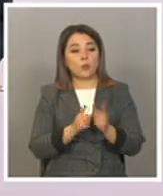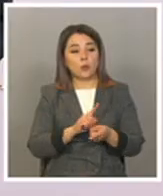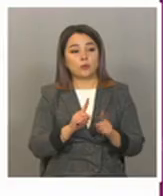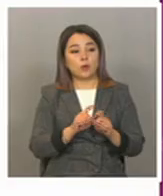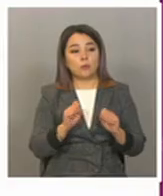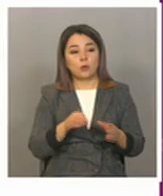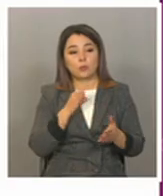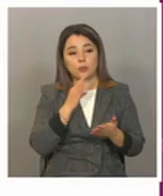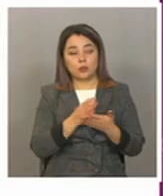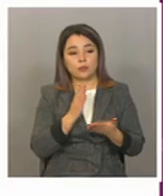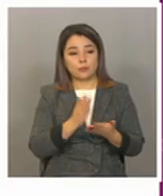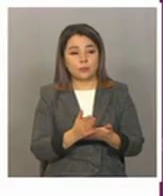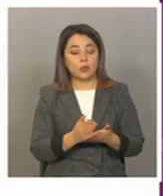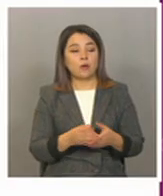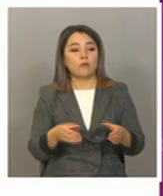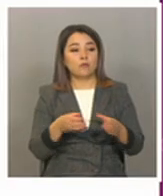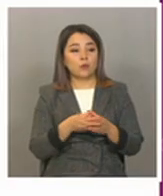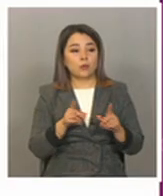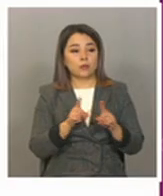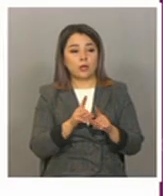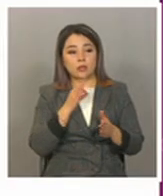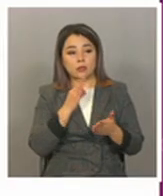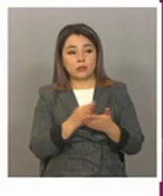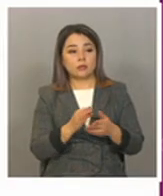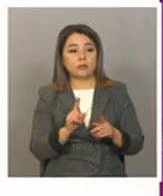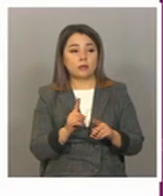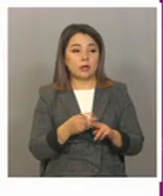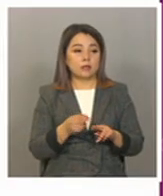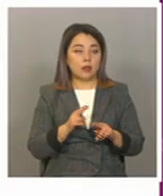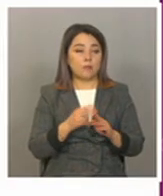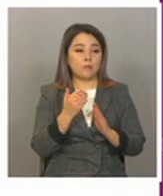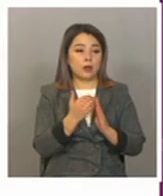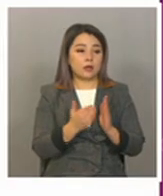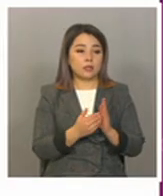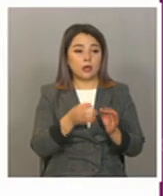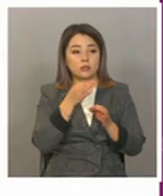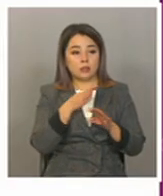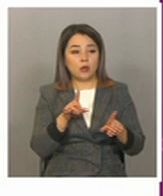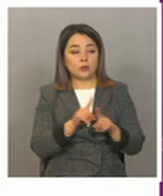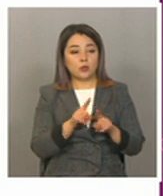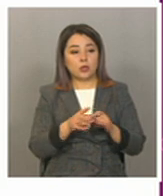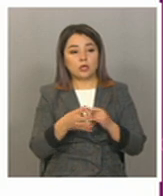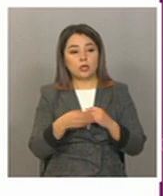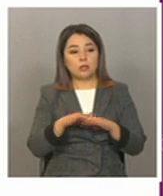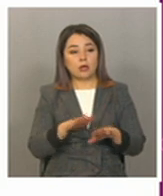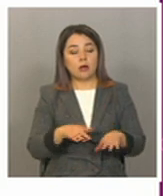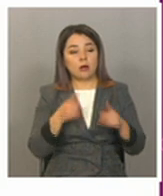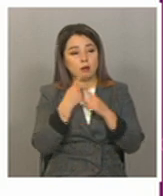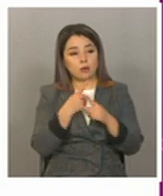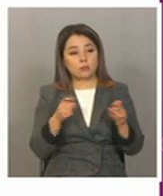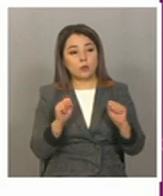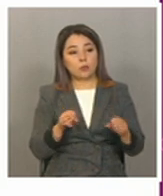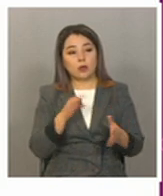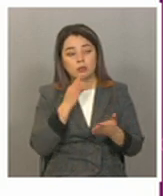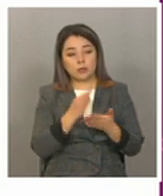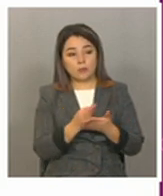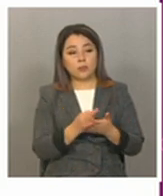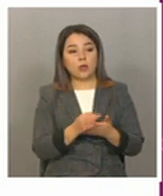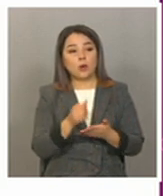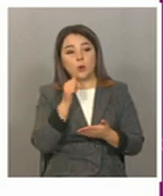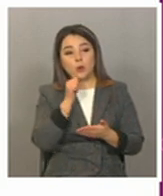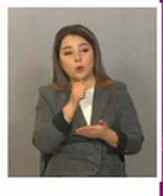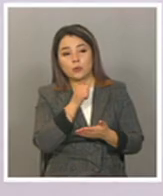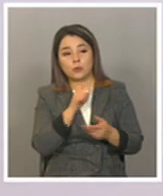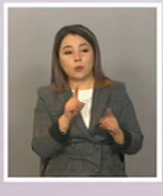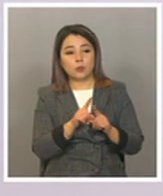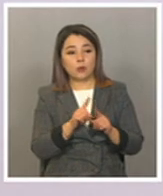мүмкін. Функция дегеніміз. Бағдарламаның кез келген жерінен хабарласуға болатын код